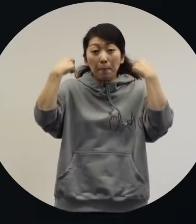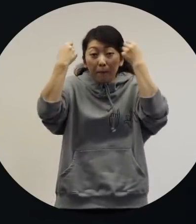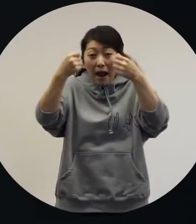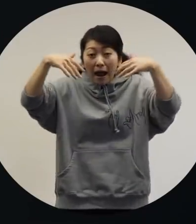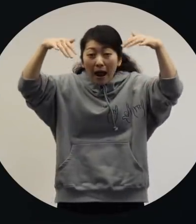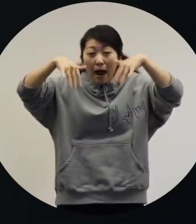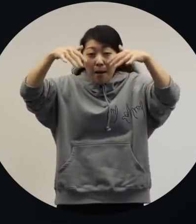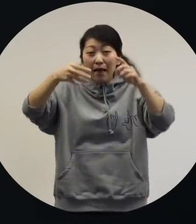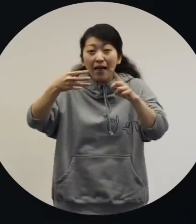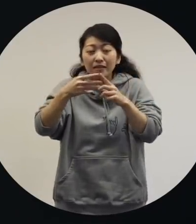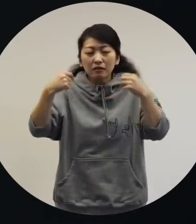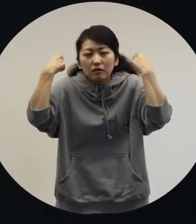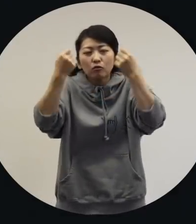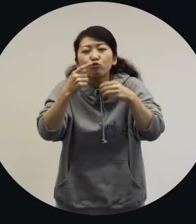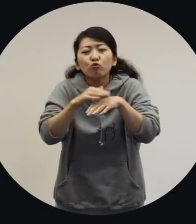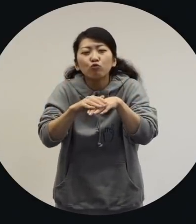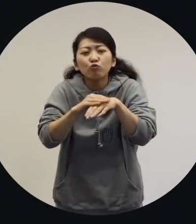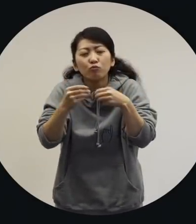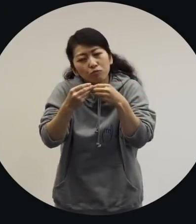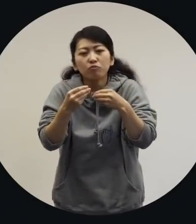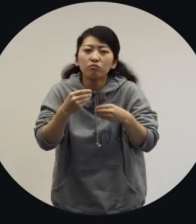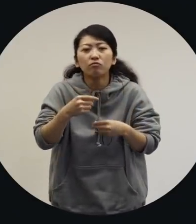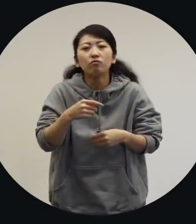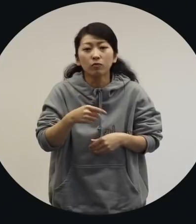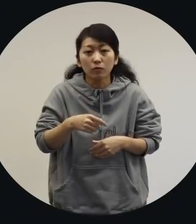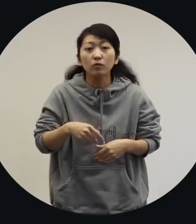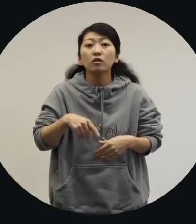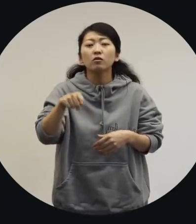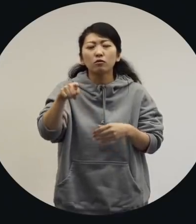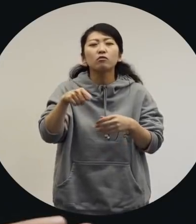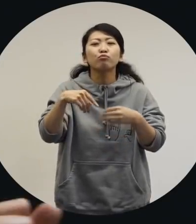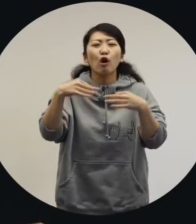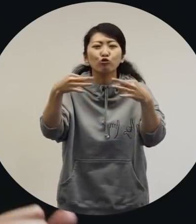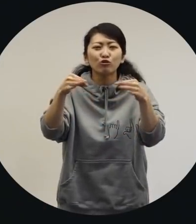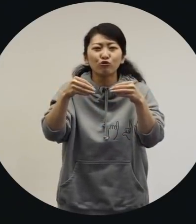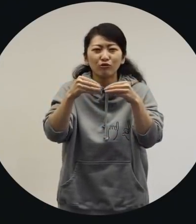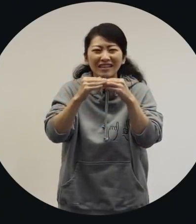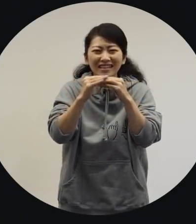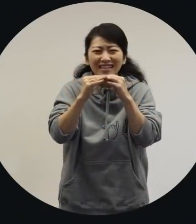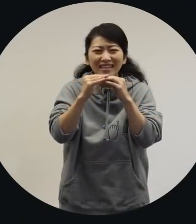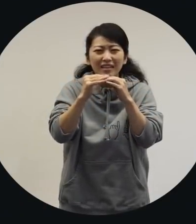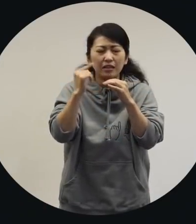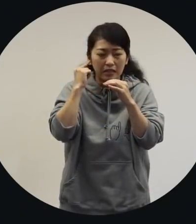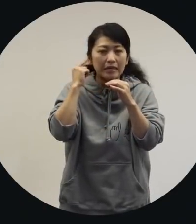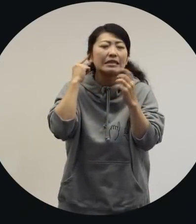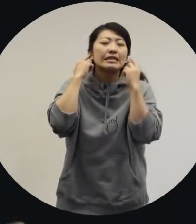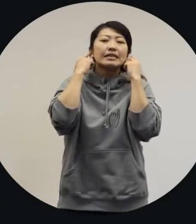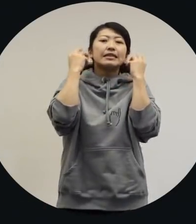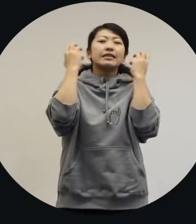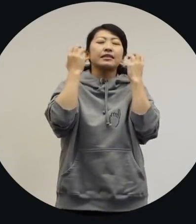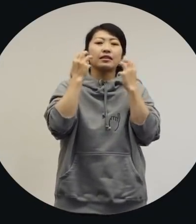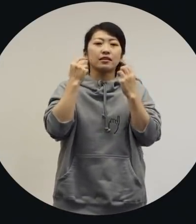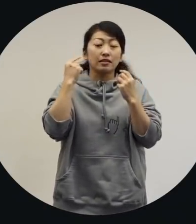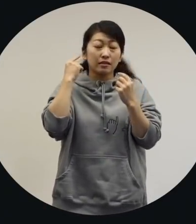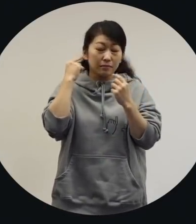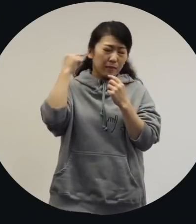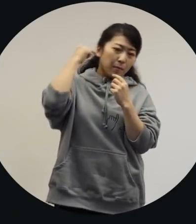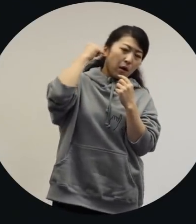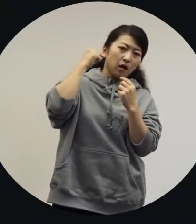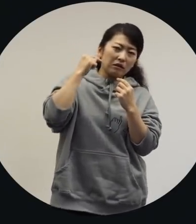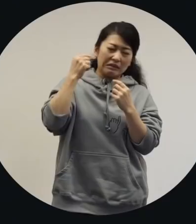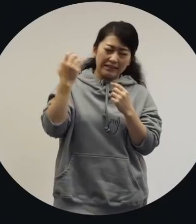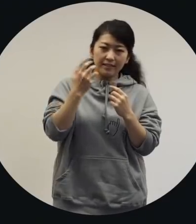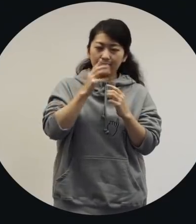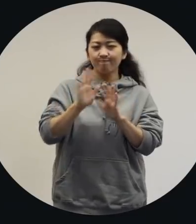みたいな素材も雨の日は着るんですけど、はい、ああいうプラスチックの擦れる音とかが痛い、聴覚には痛く